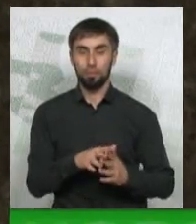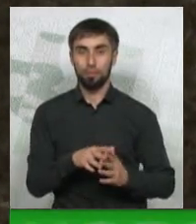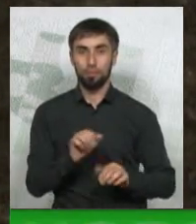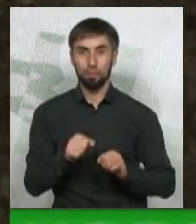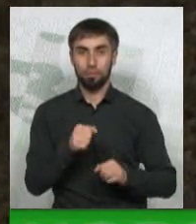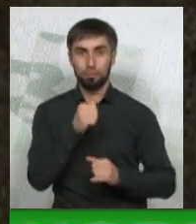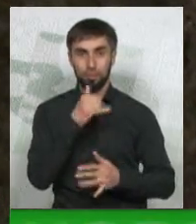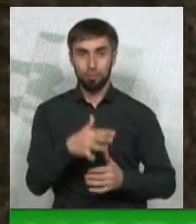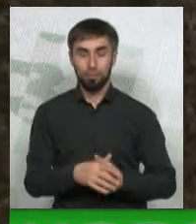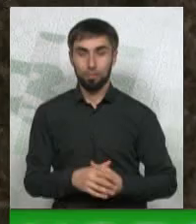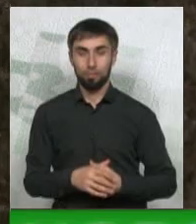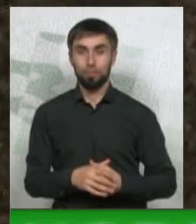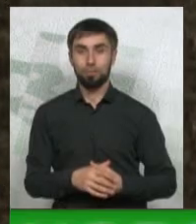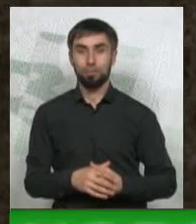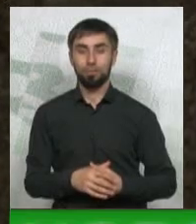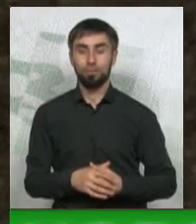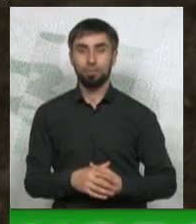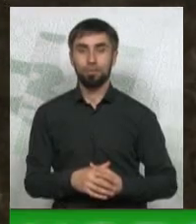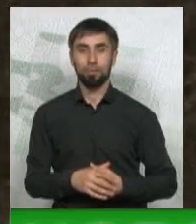мечтать. Ярдиона,